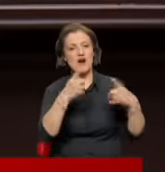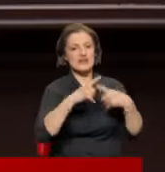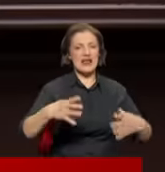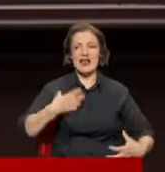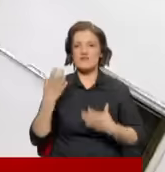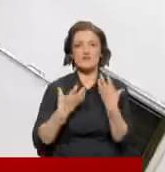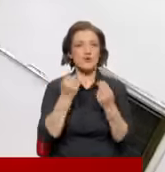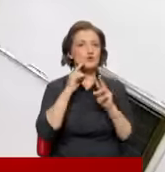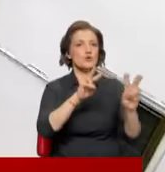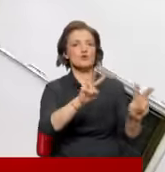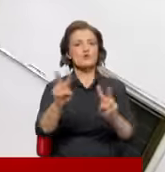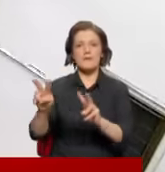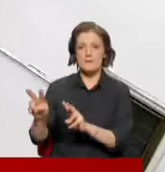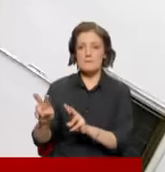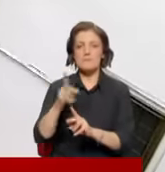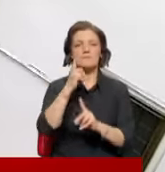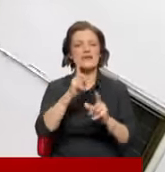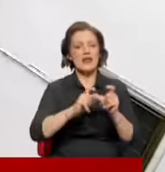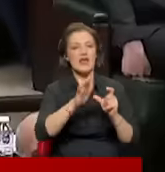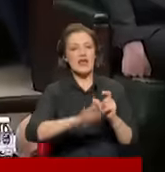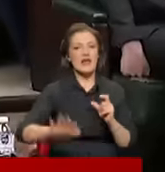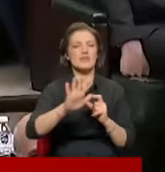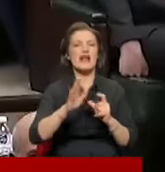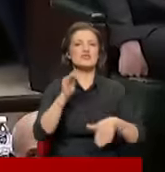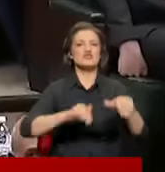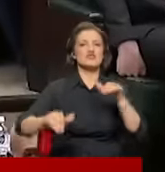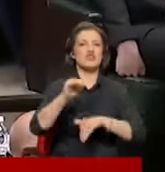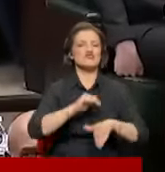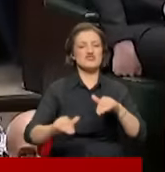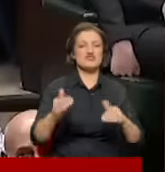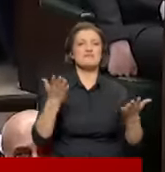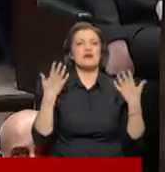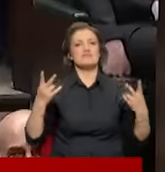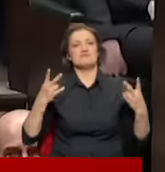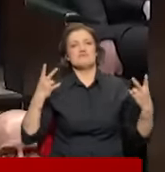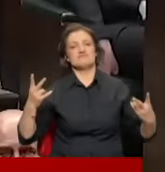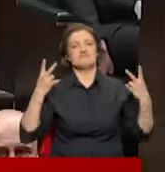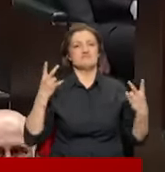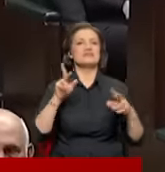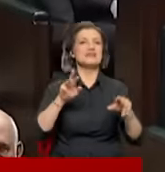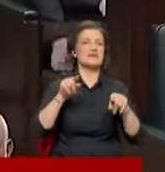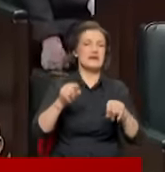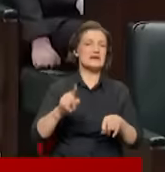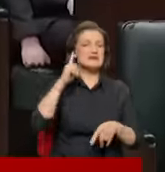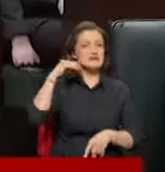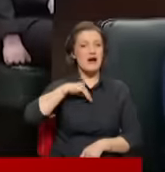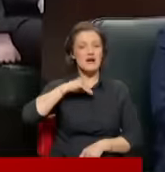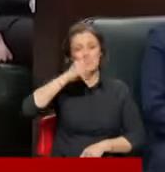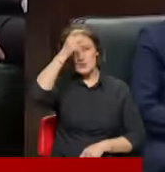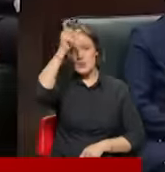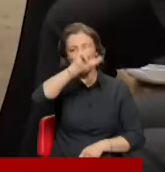kapılanlar olduğunu görüyoruz. Adeta bir genel seçim havasına girmek suretiyle sanki